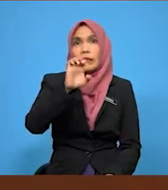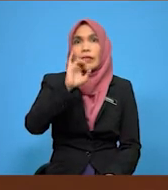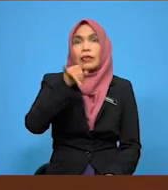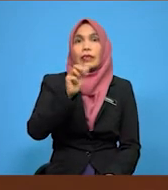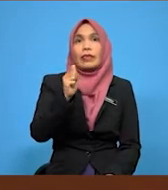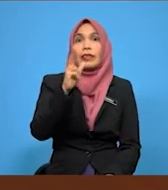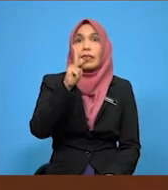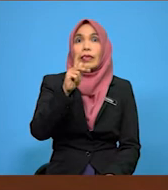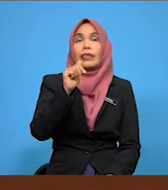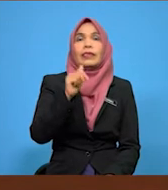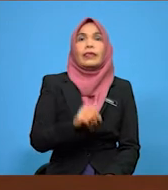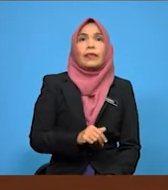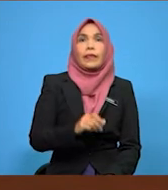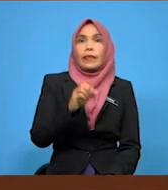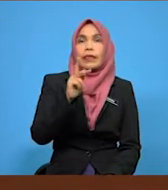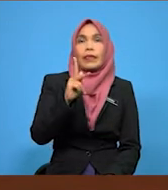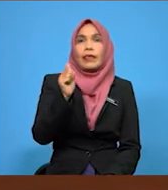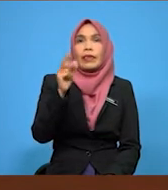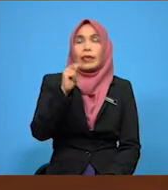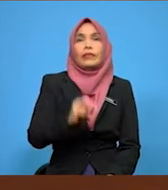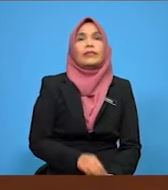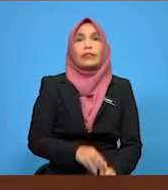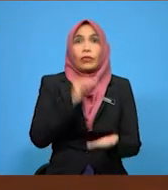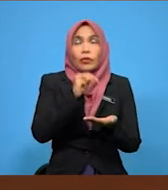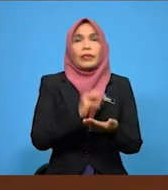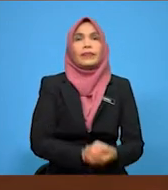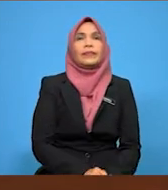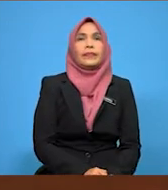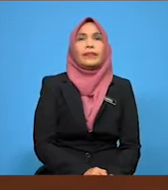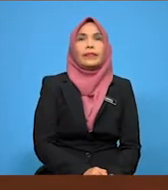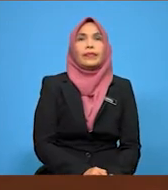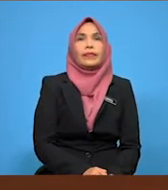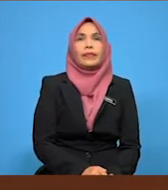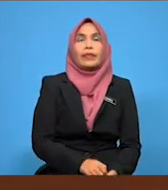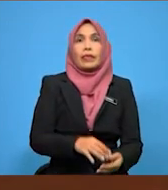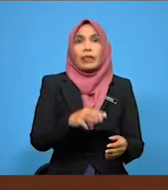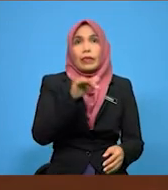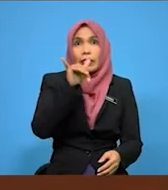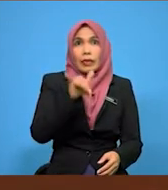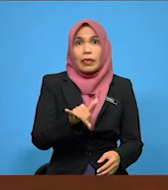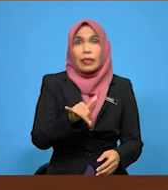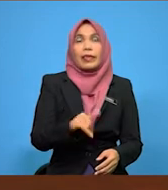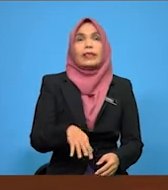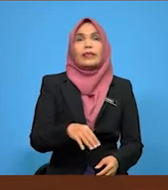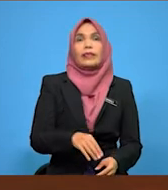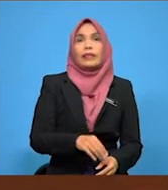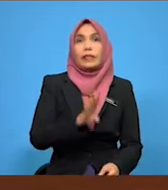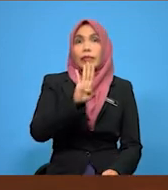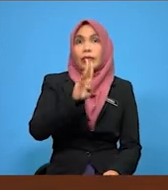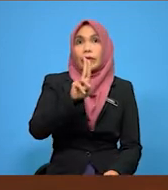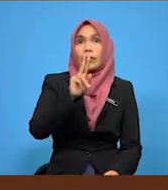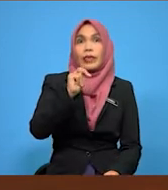Semasa penyimpanan telur dilakukan, bahagian bundar hendaklah diletakkan pada kedudukan menghala ke